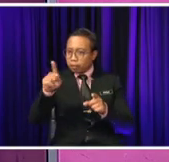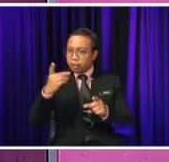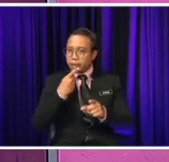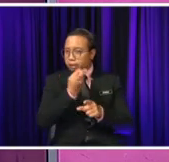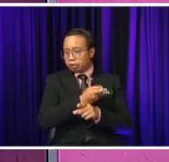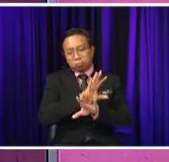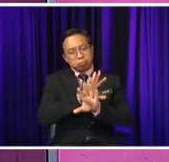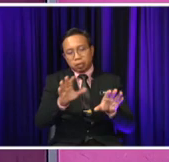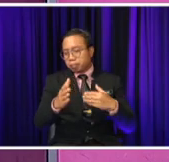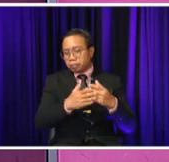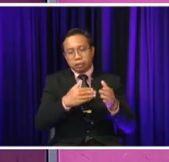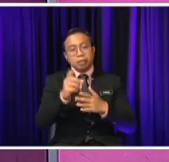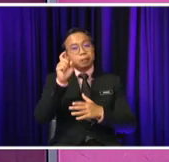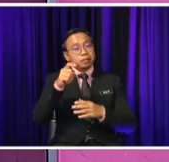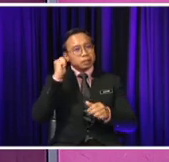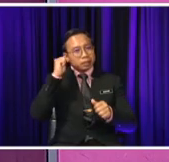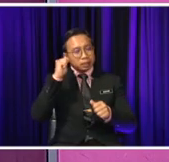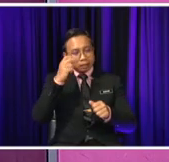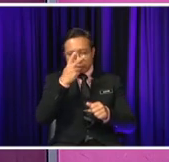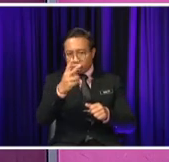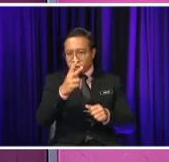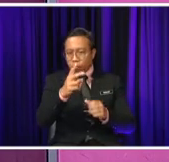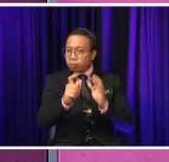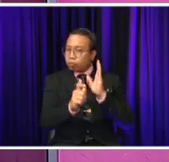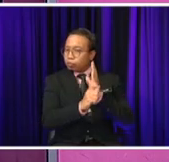yang penting kita negatif